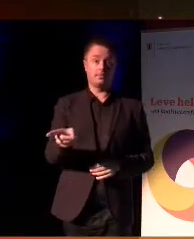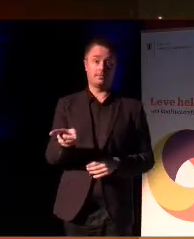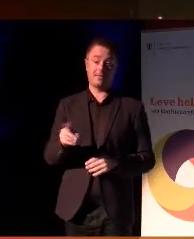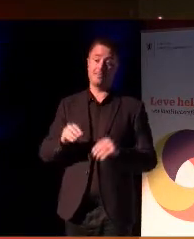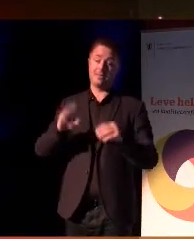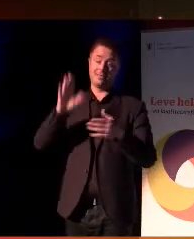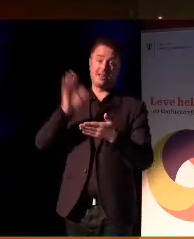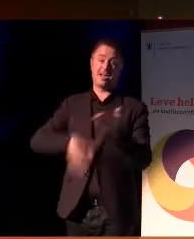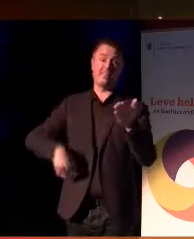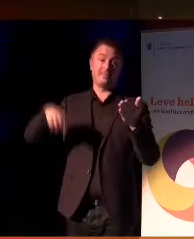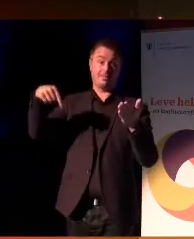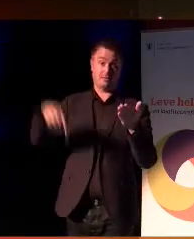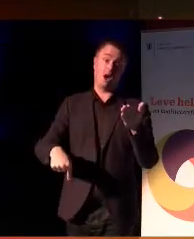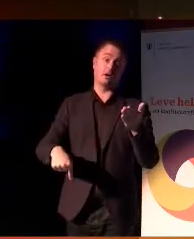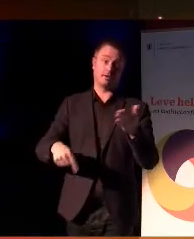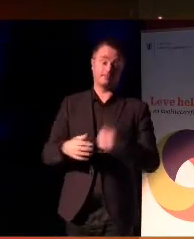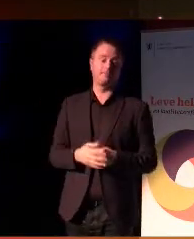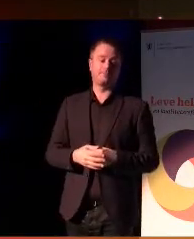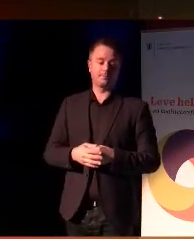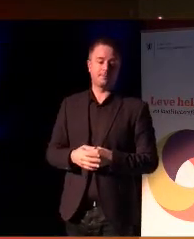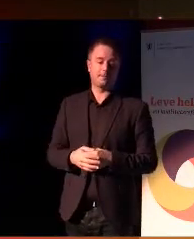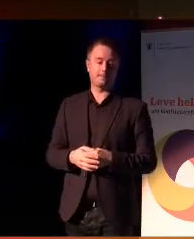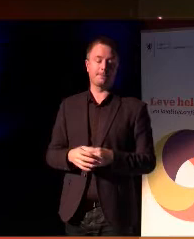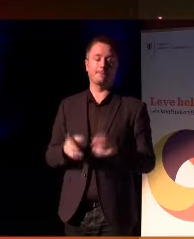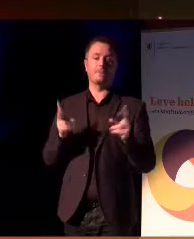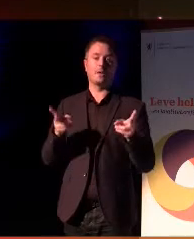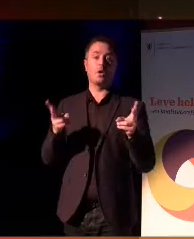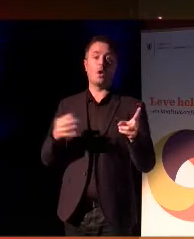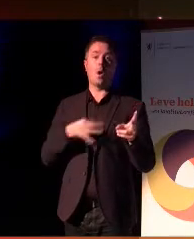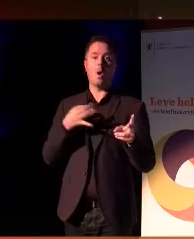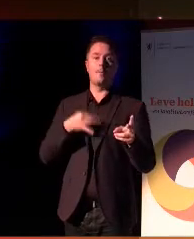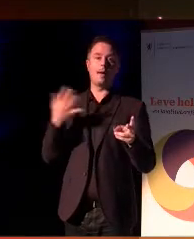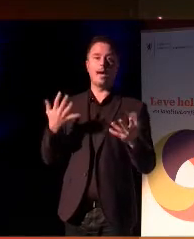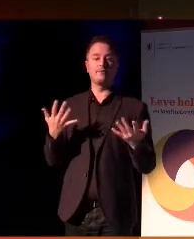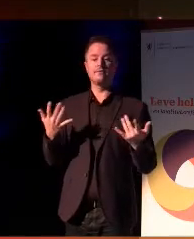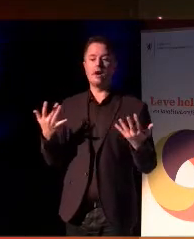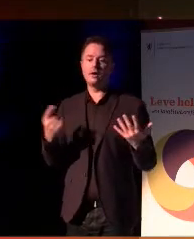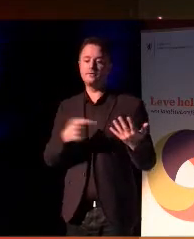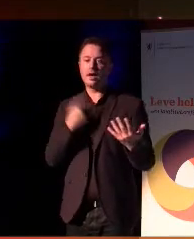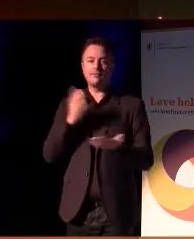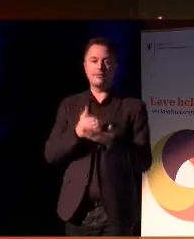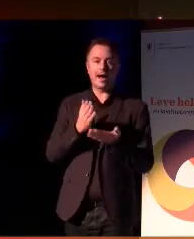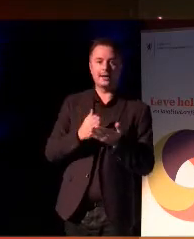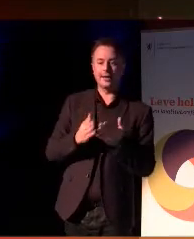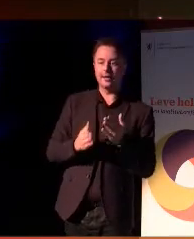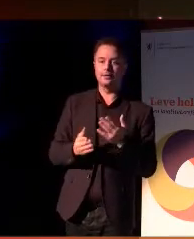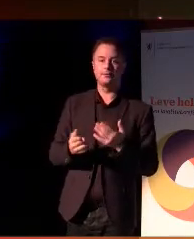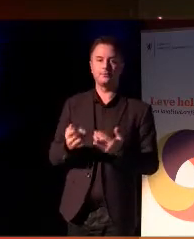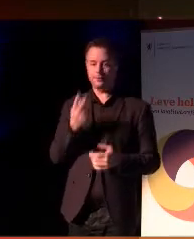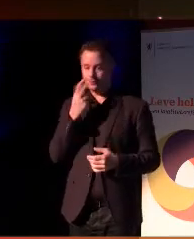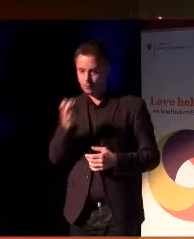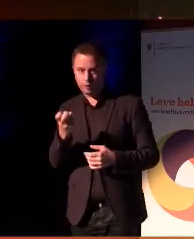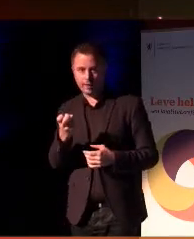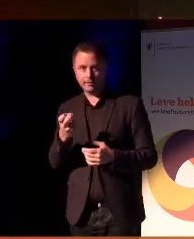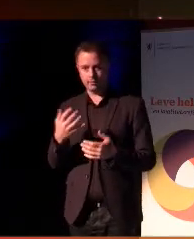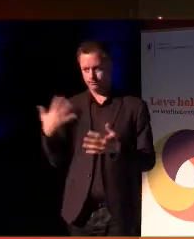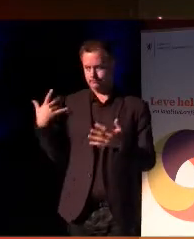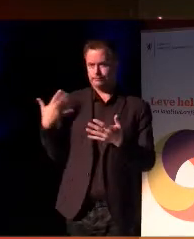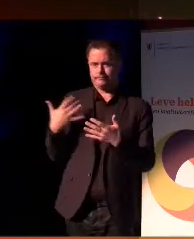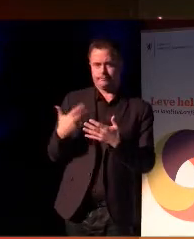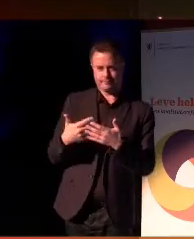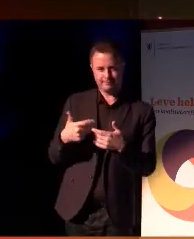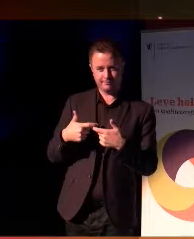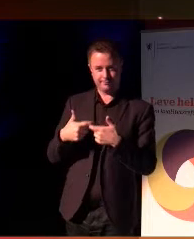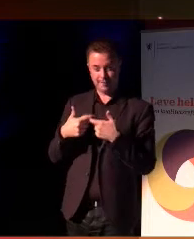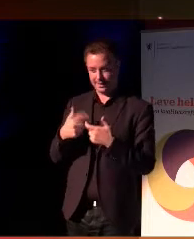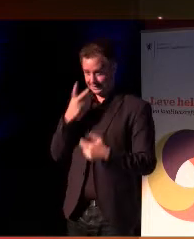Så får vi håpe at denne safarien gjennom funn over mange år med tilsyn med eldreomsorgen har på en